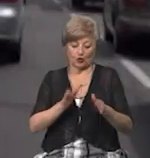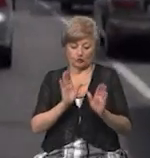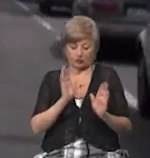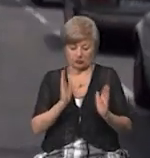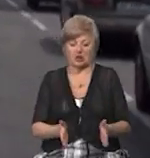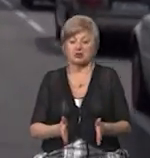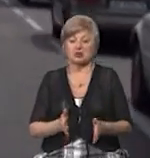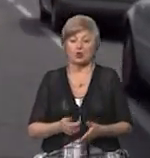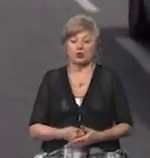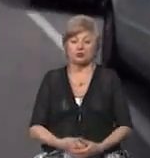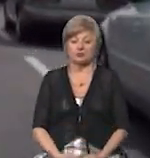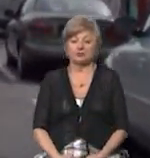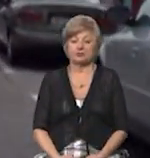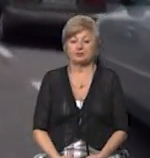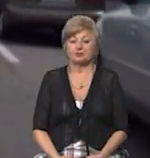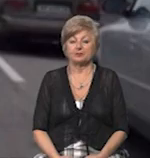частині.